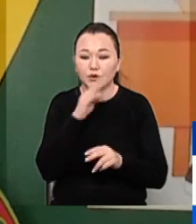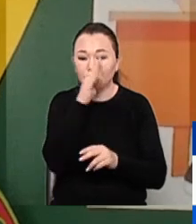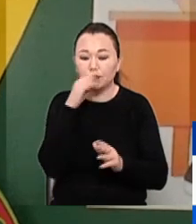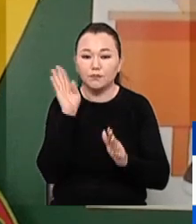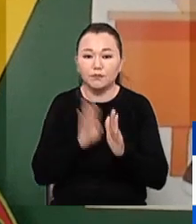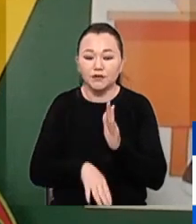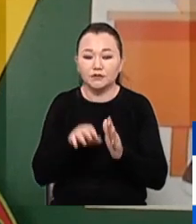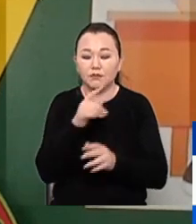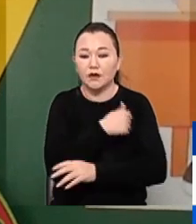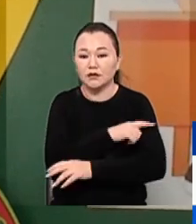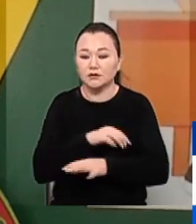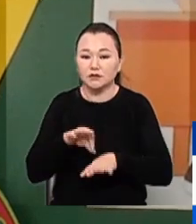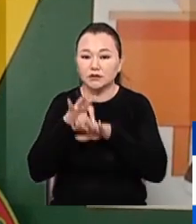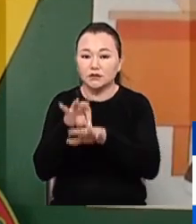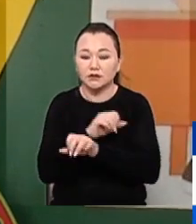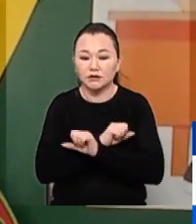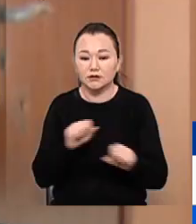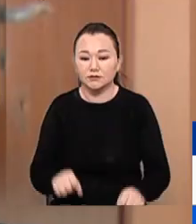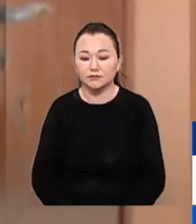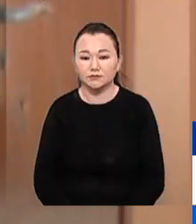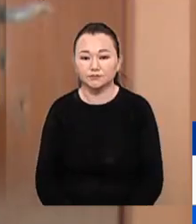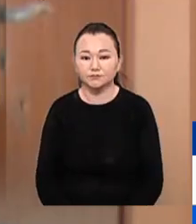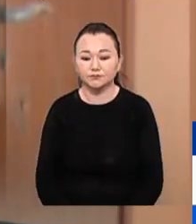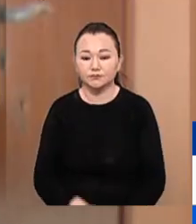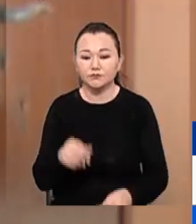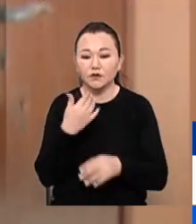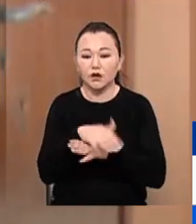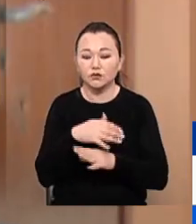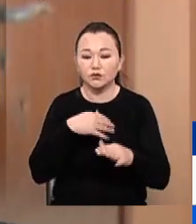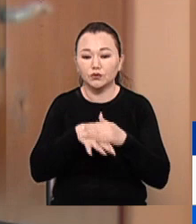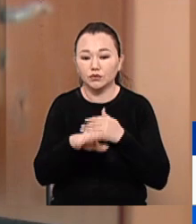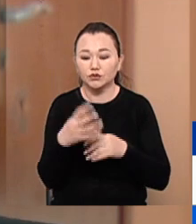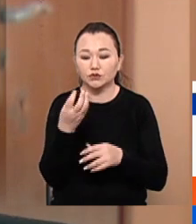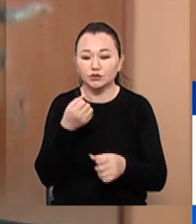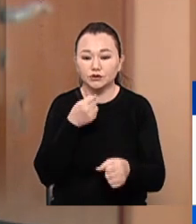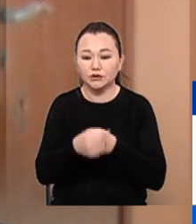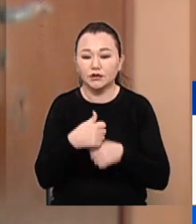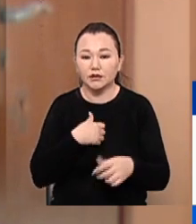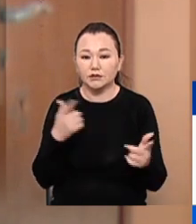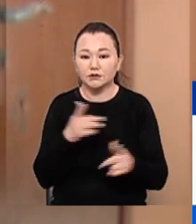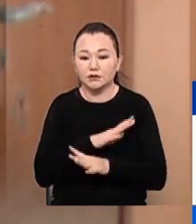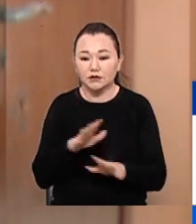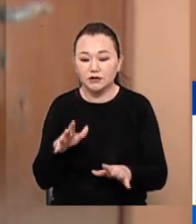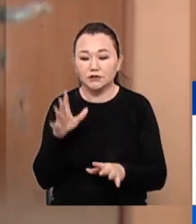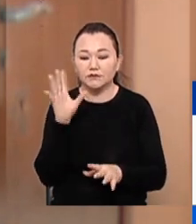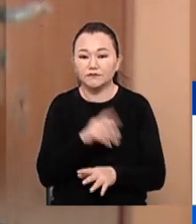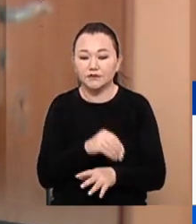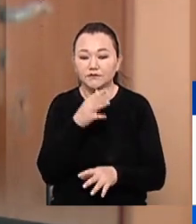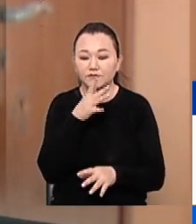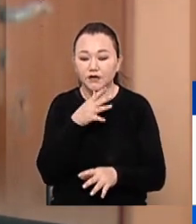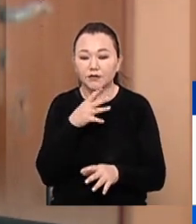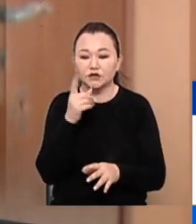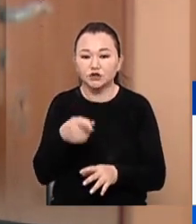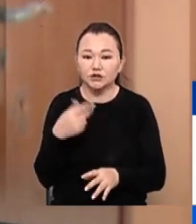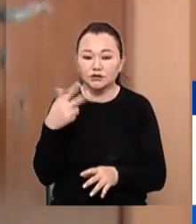ата-анасынсыз ауруханаға апаруға болмайды екен. Сыртқа шыққаннан кейін тағы да ұрған дегенге келіспеймін. Бар уақыт бір